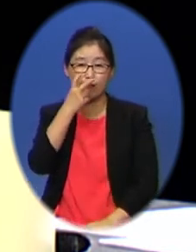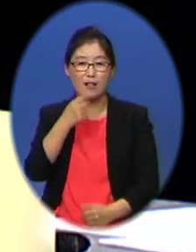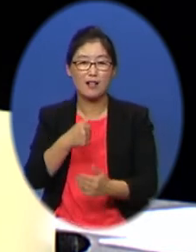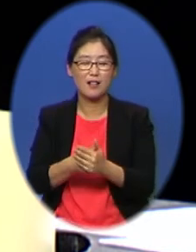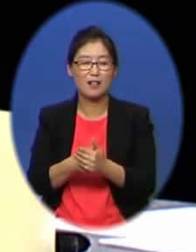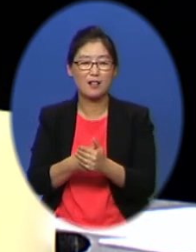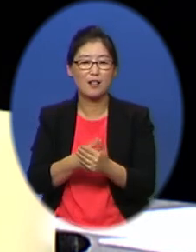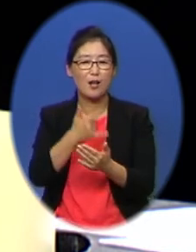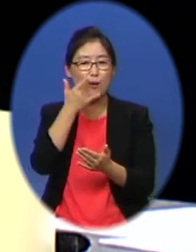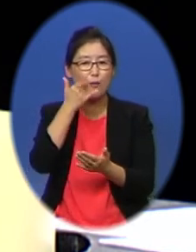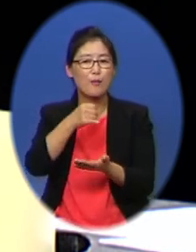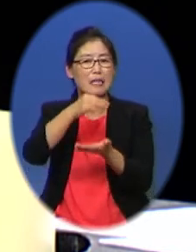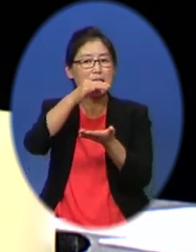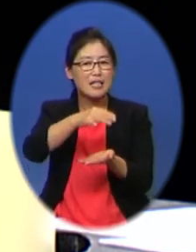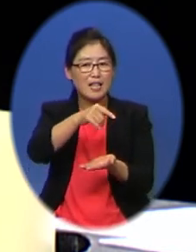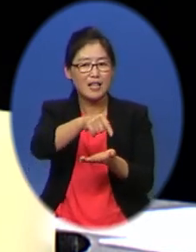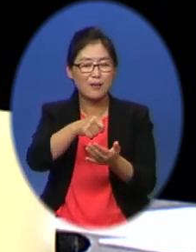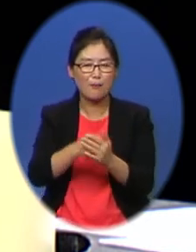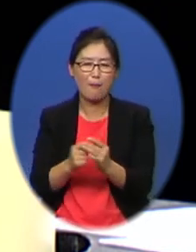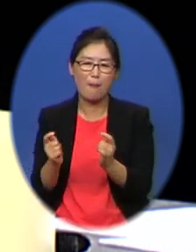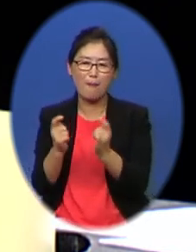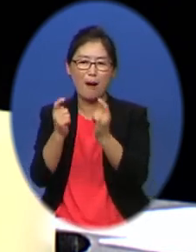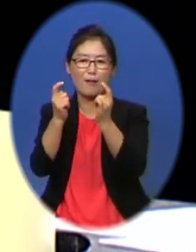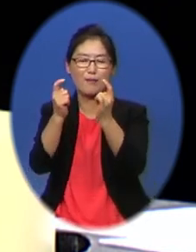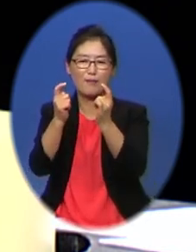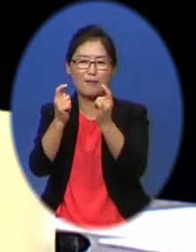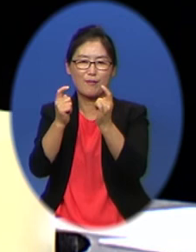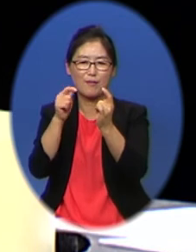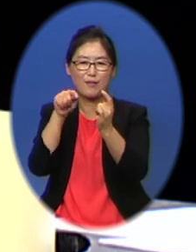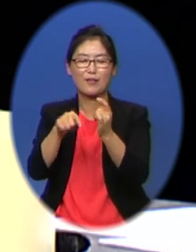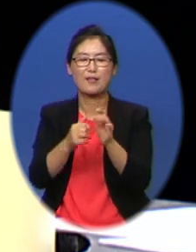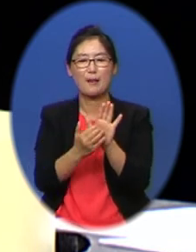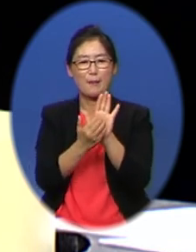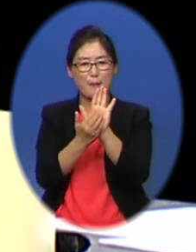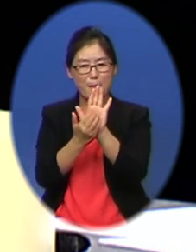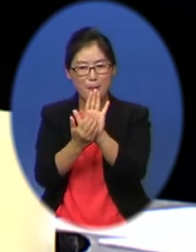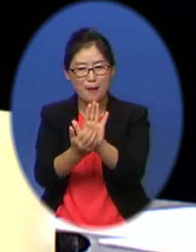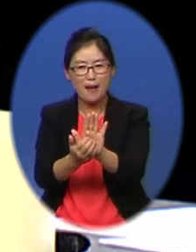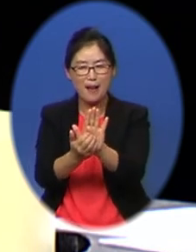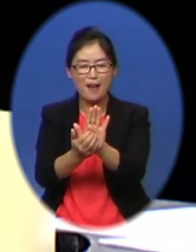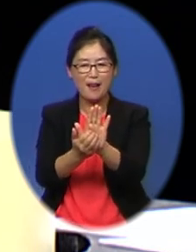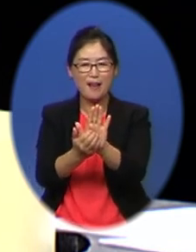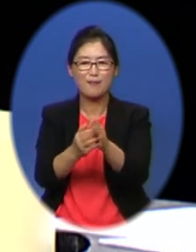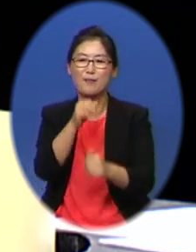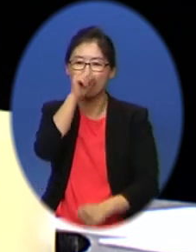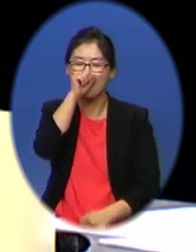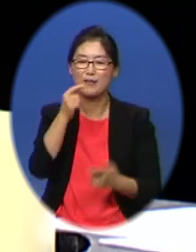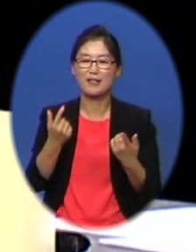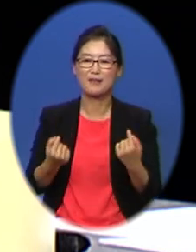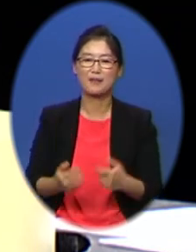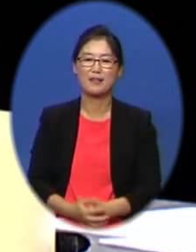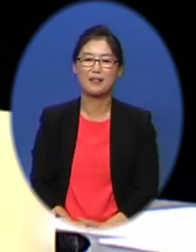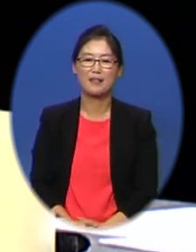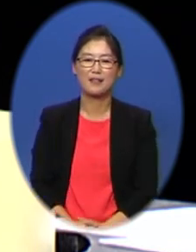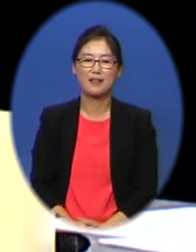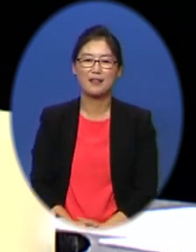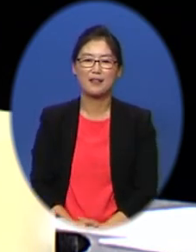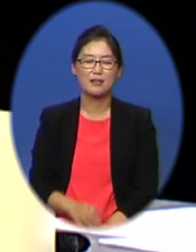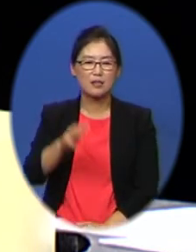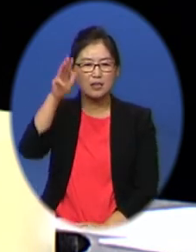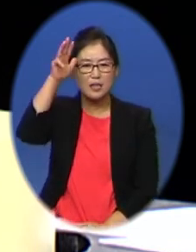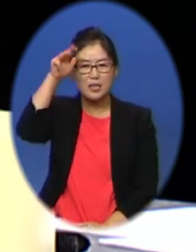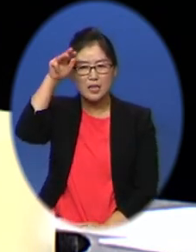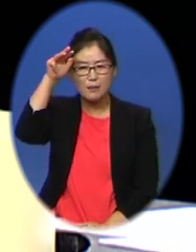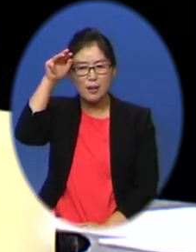서로 싸우는 그런 분쟁의 씨앗을 없앨 수 있는 제도를 이용하시기 바랍니다. 자, 이 치매가 이제